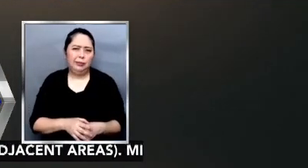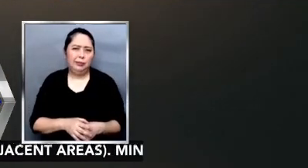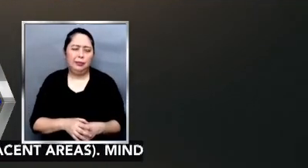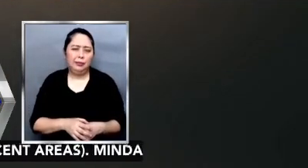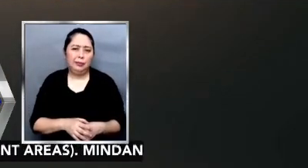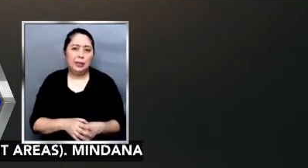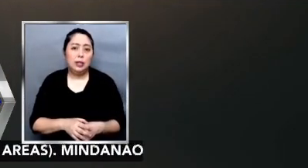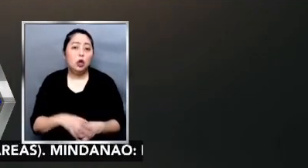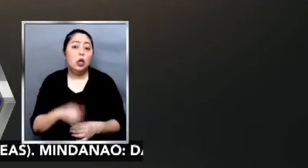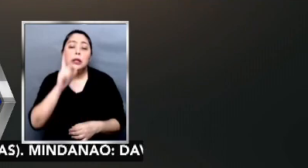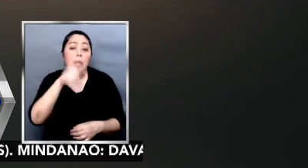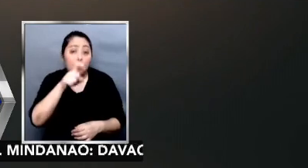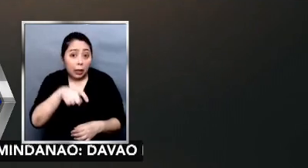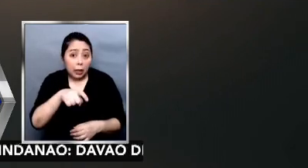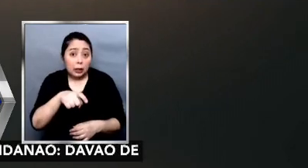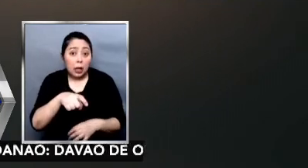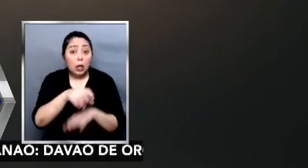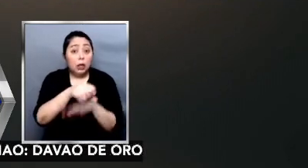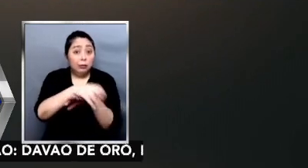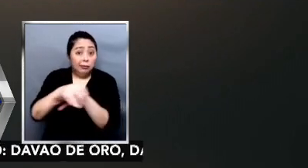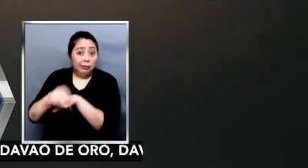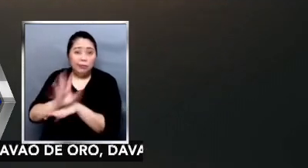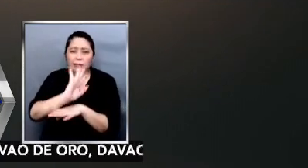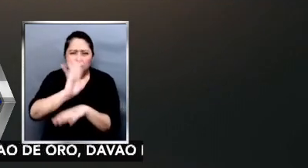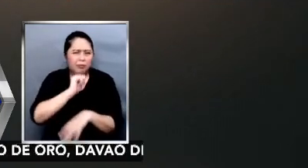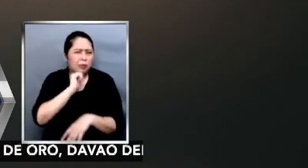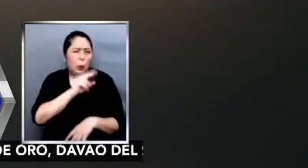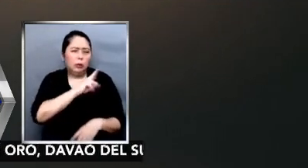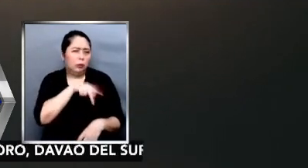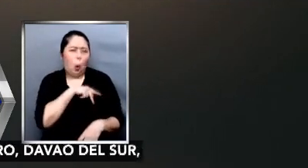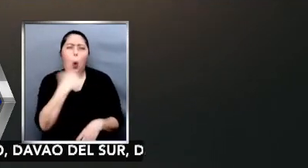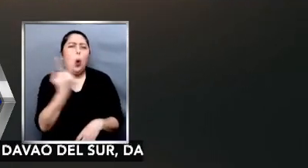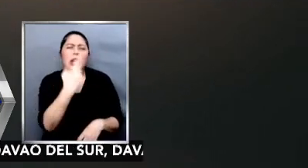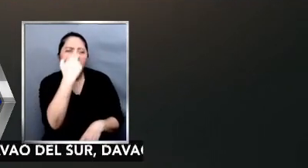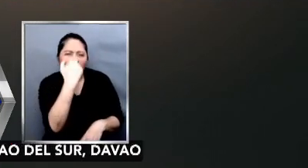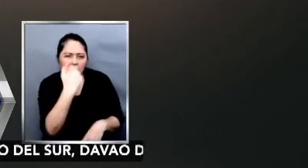personalin yung pagmimimosa. Yung mga katuwaan lang, huwag yung seryoso. Kasi